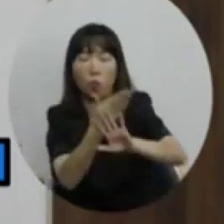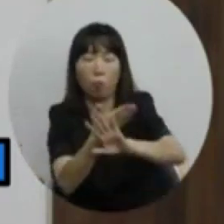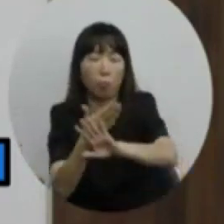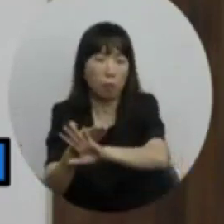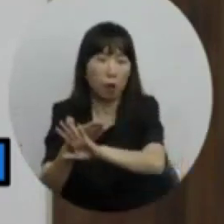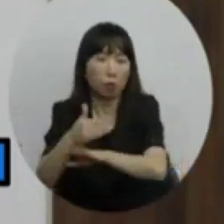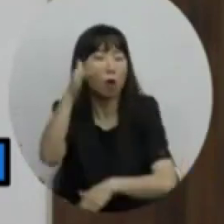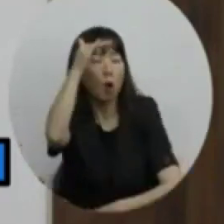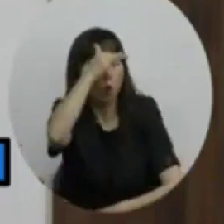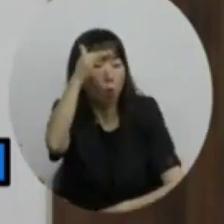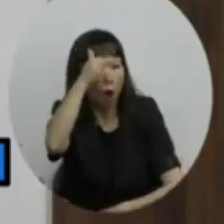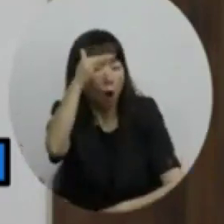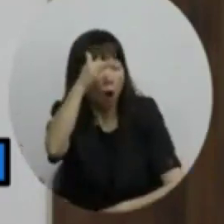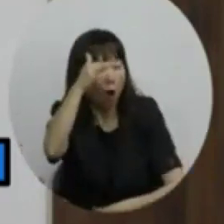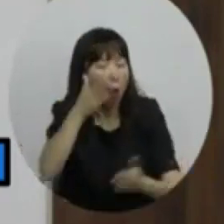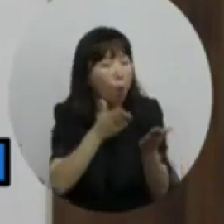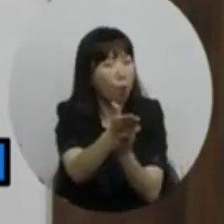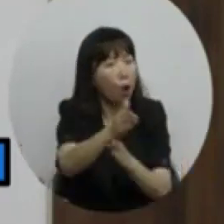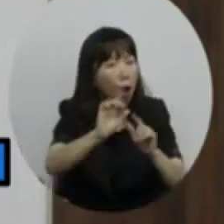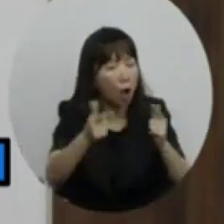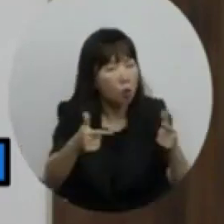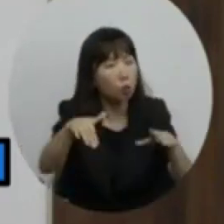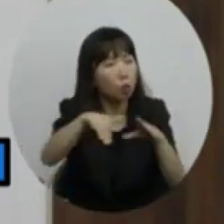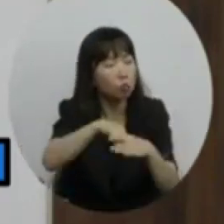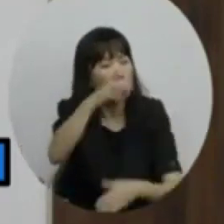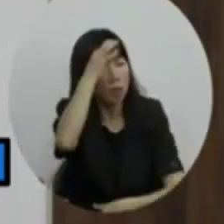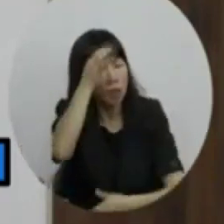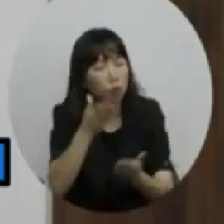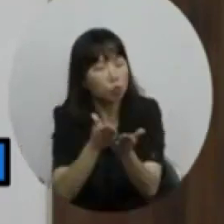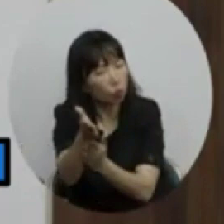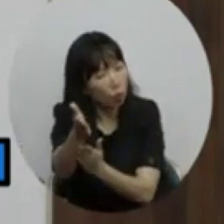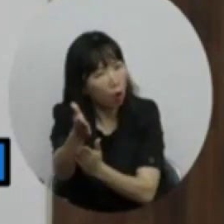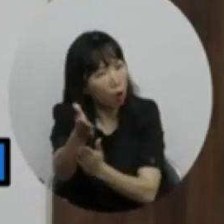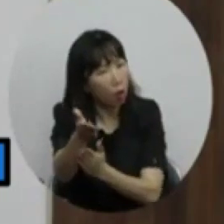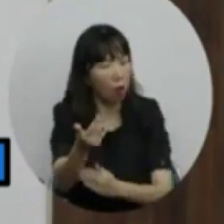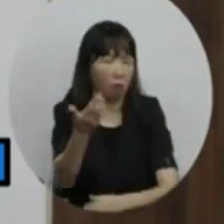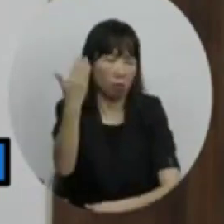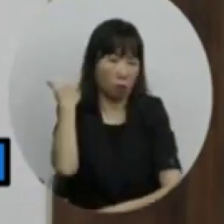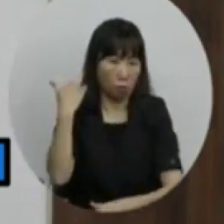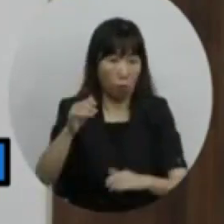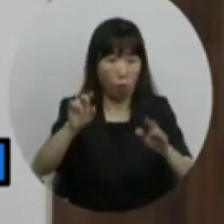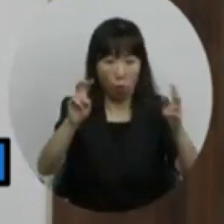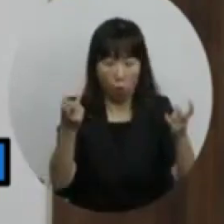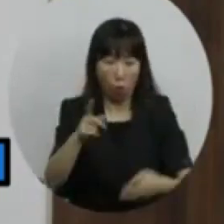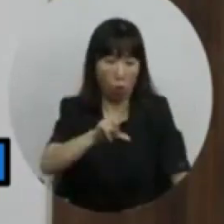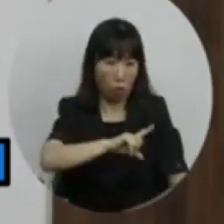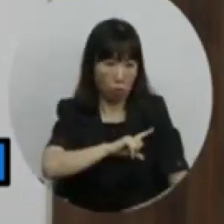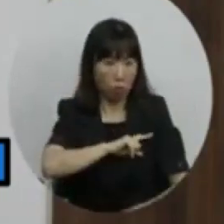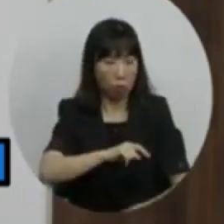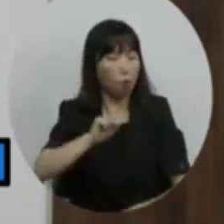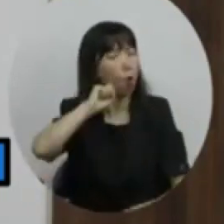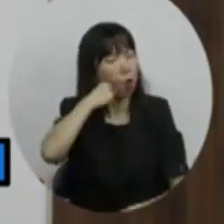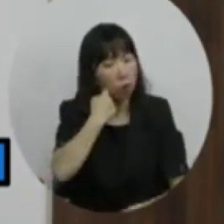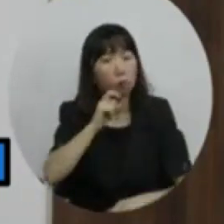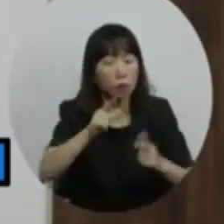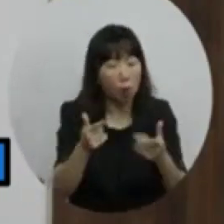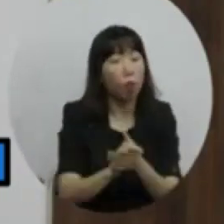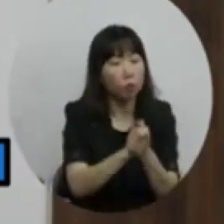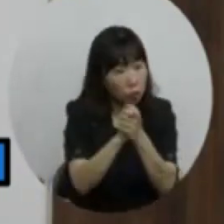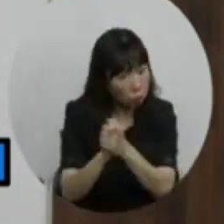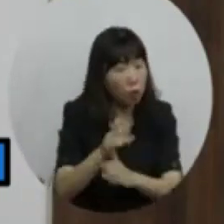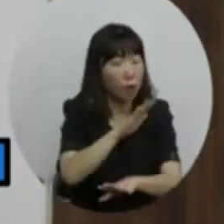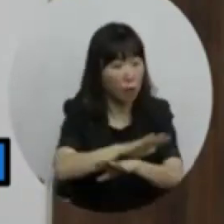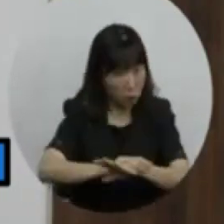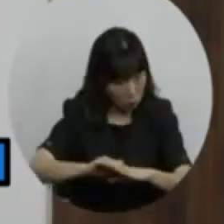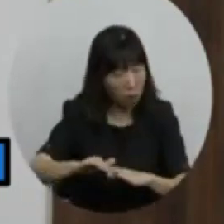관광체육과에서 문화예술과를 전환 등을 고려해 볼 때 기존 명칭이 이미 시민들에게 어렵지 않게 친숙하고